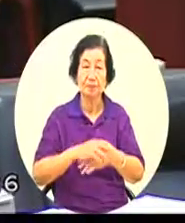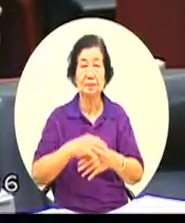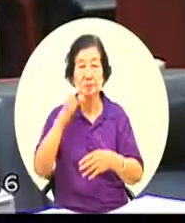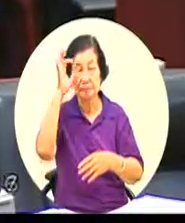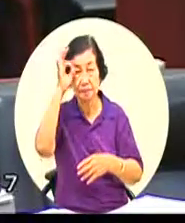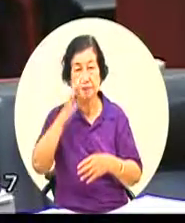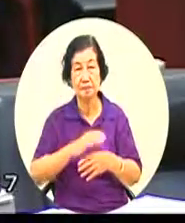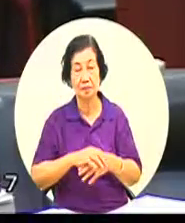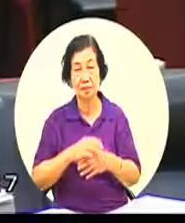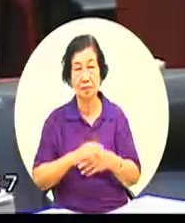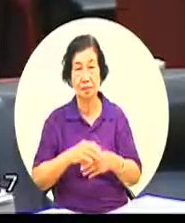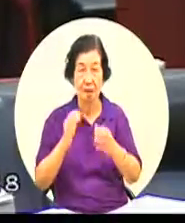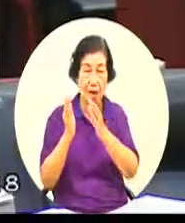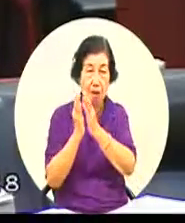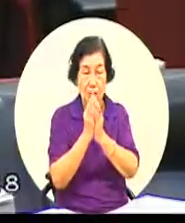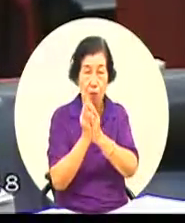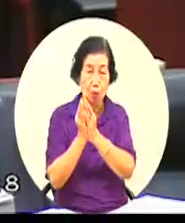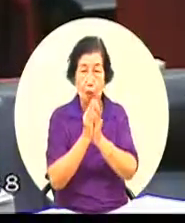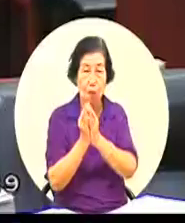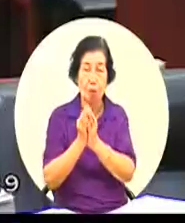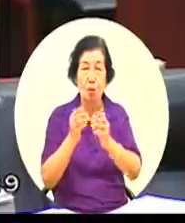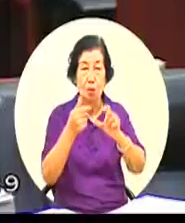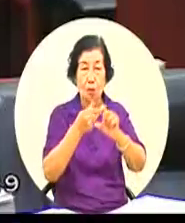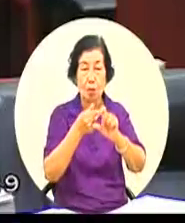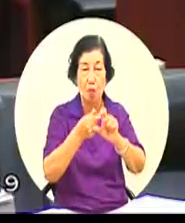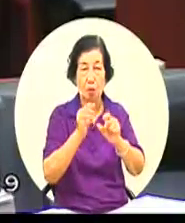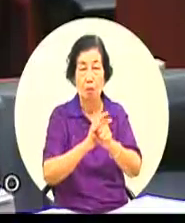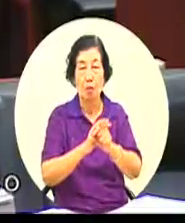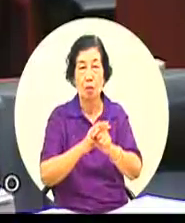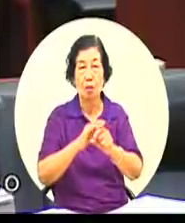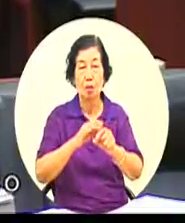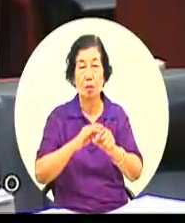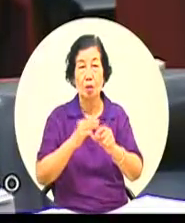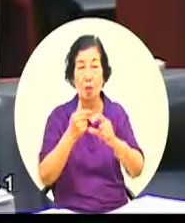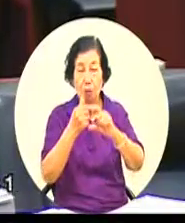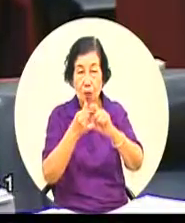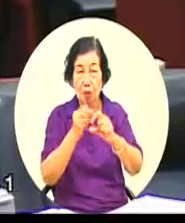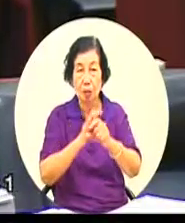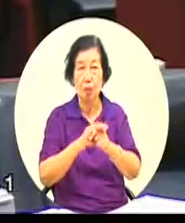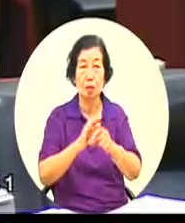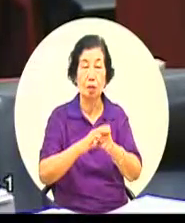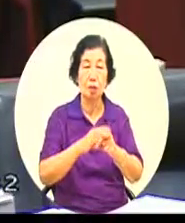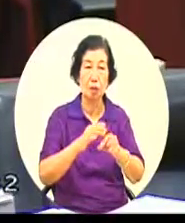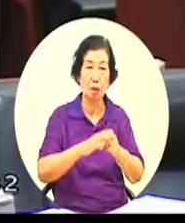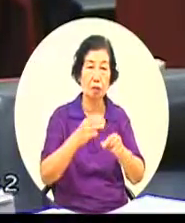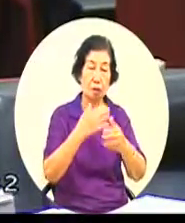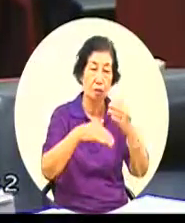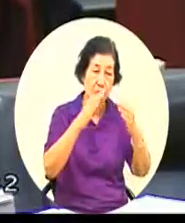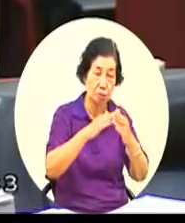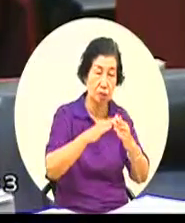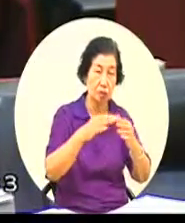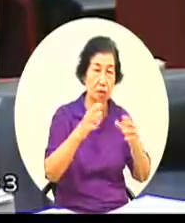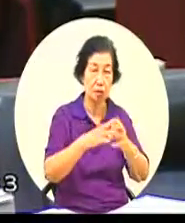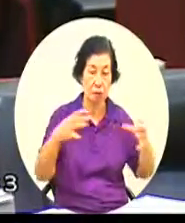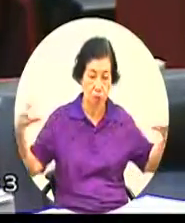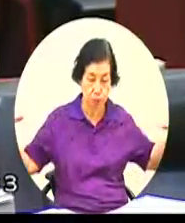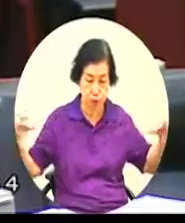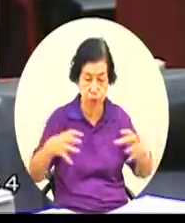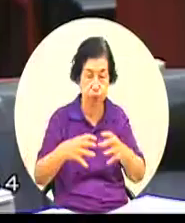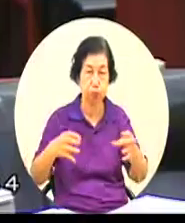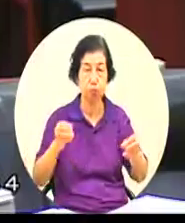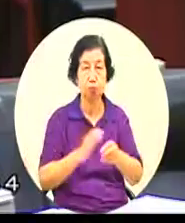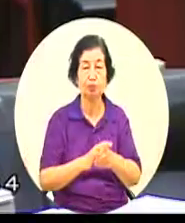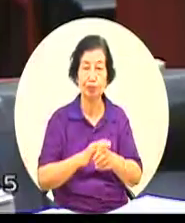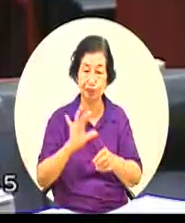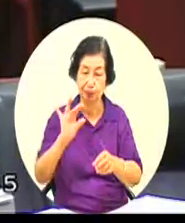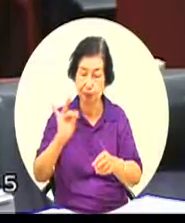遐囡仔总加加的啊，五六间学校总加加可能无一百个。 如果可以集中在宝来国